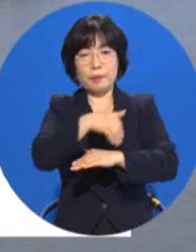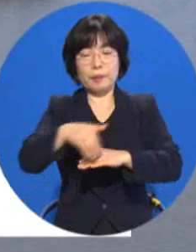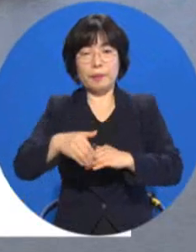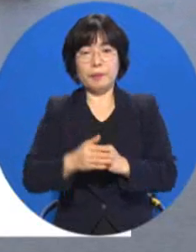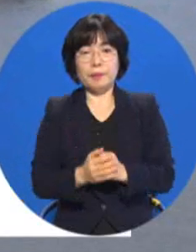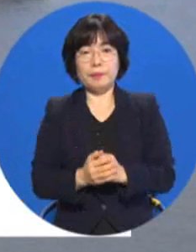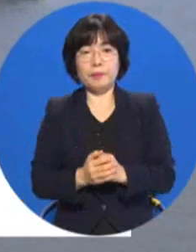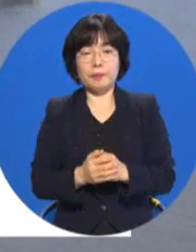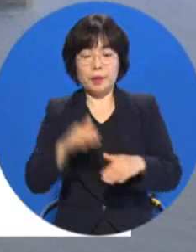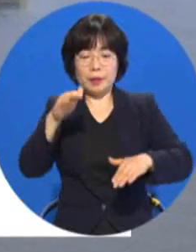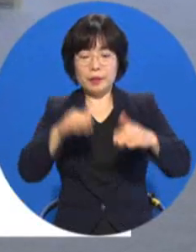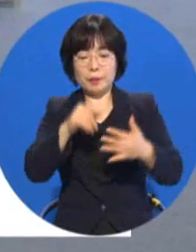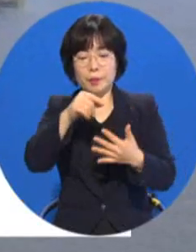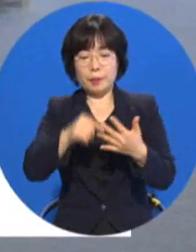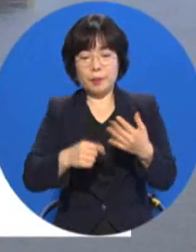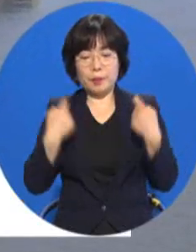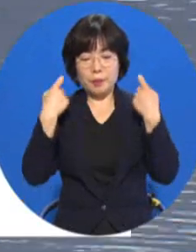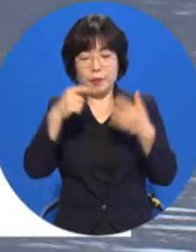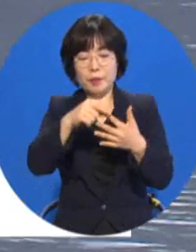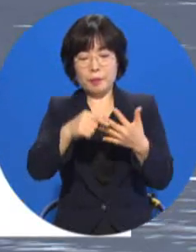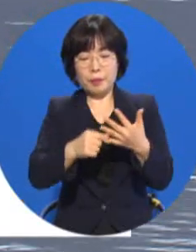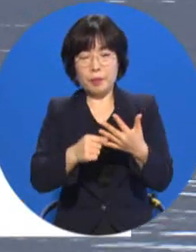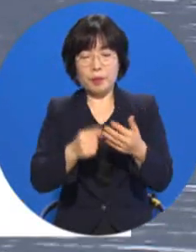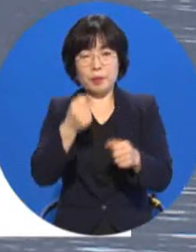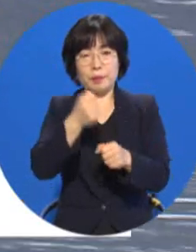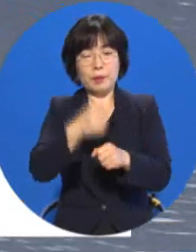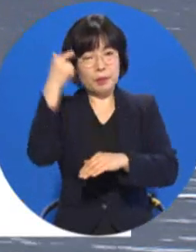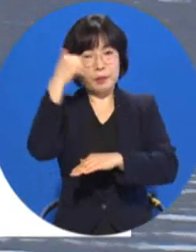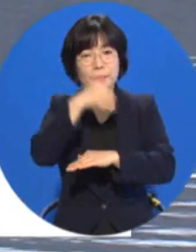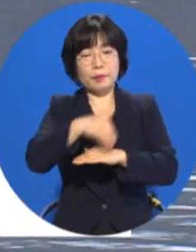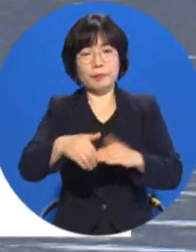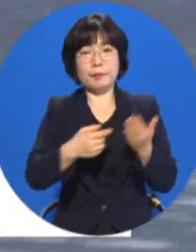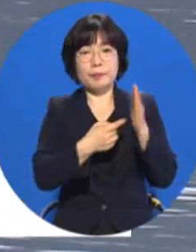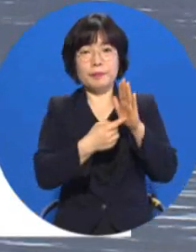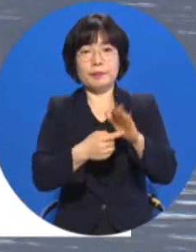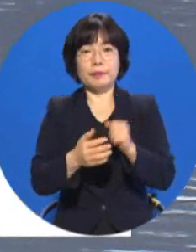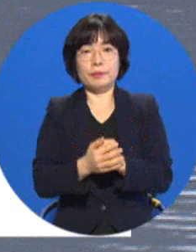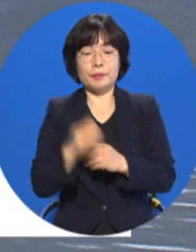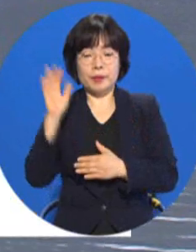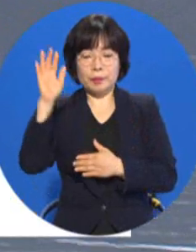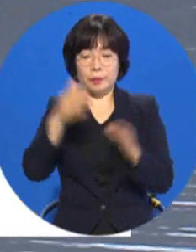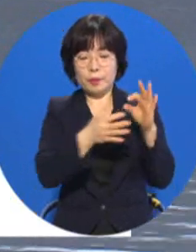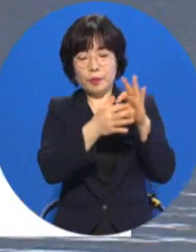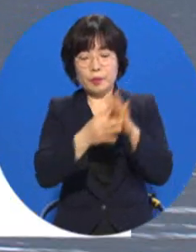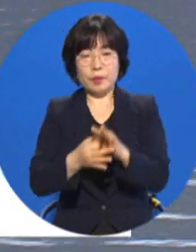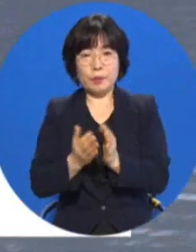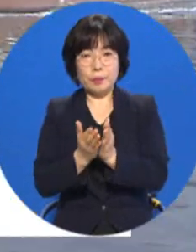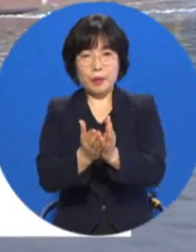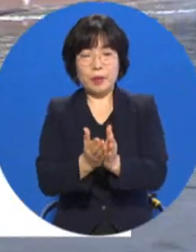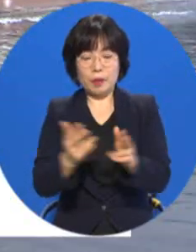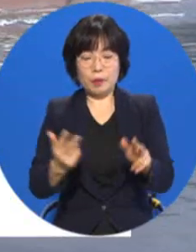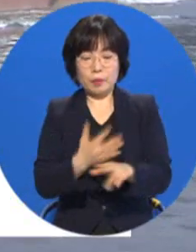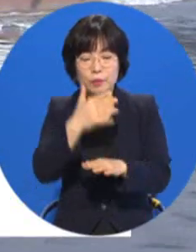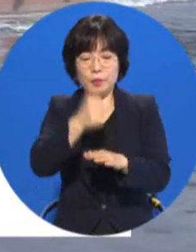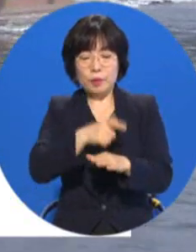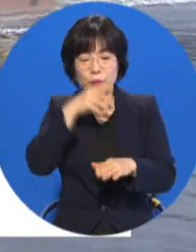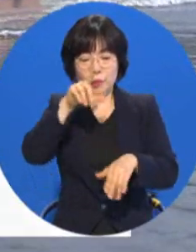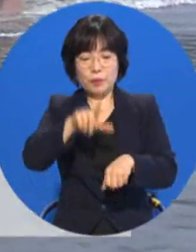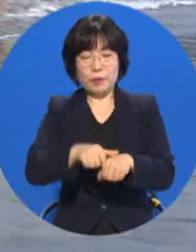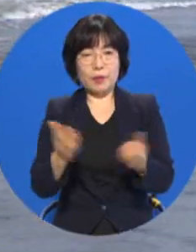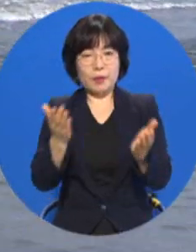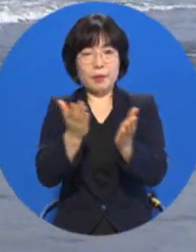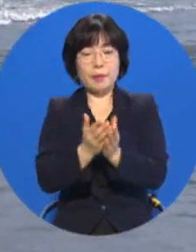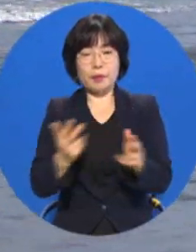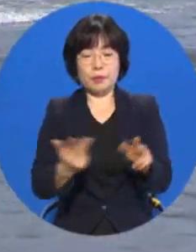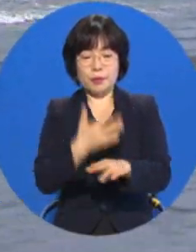실시해 차별화된 관광 상품을 제공한다고 밝혔습니다. 시는 앞으로도 선상투어를 물대가 가능한